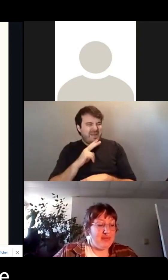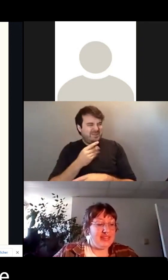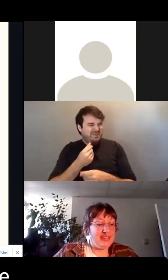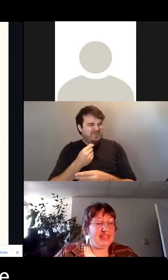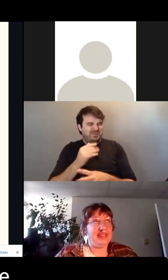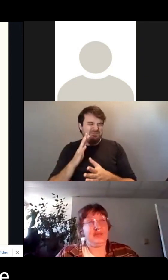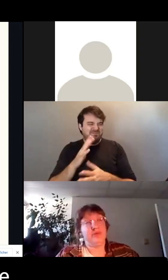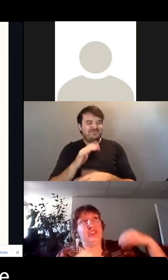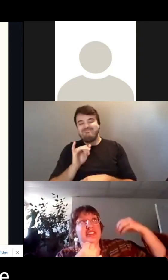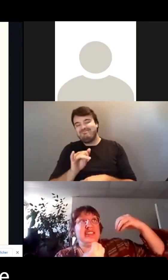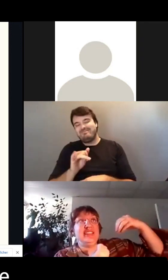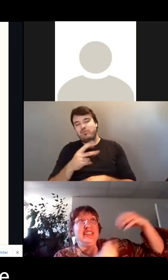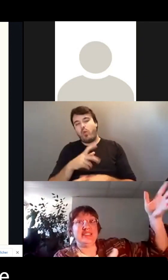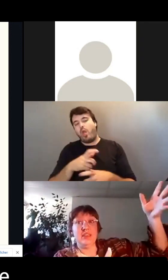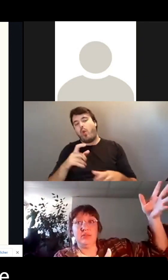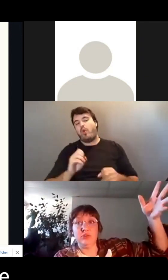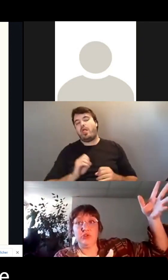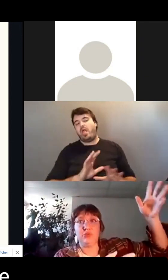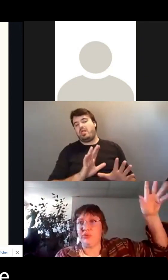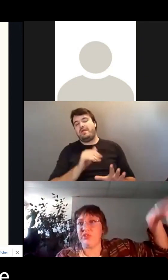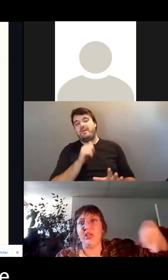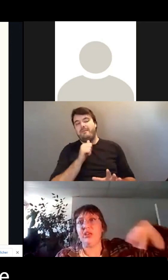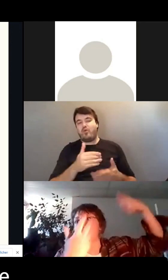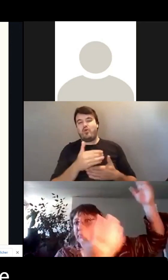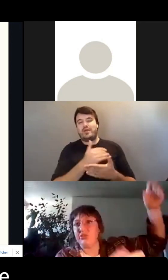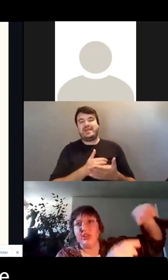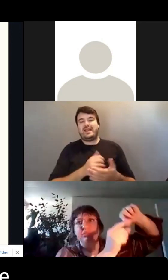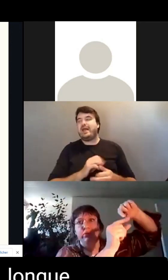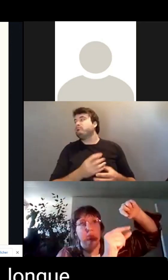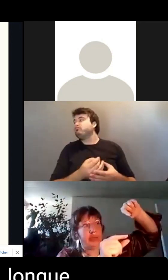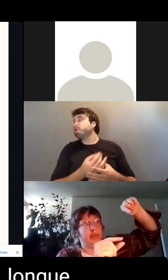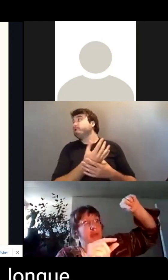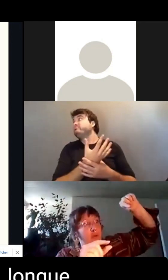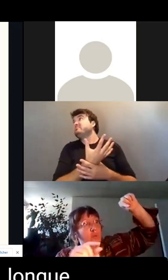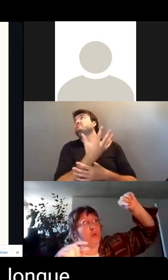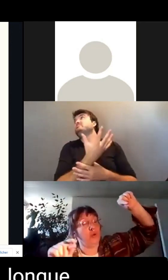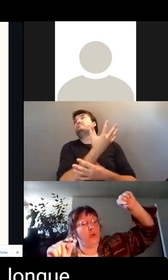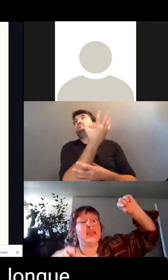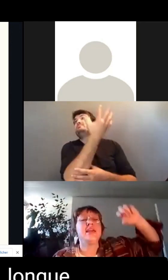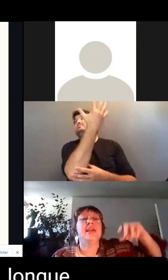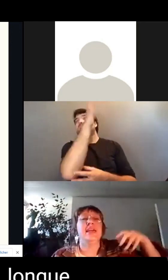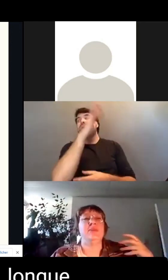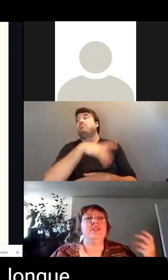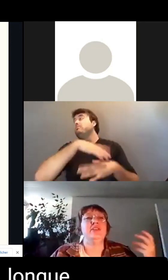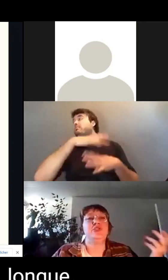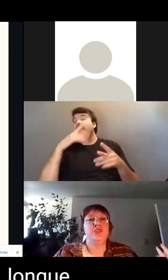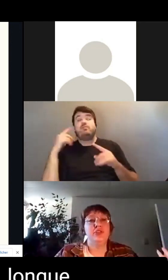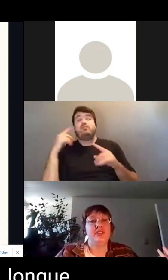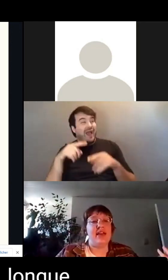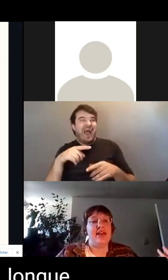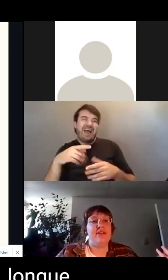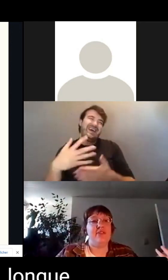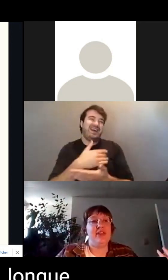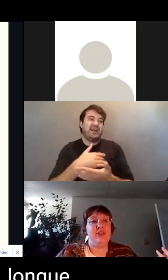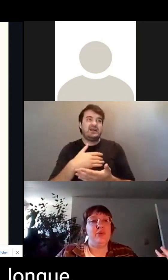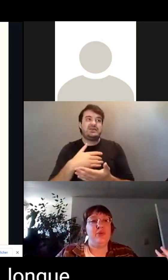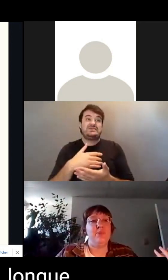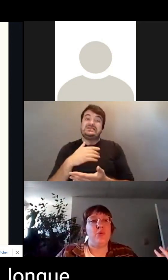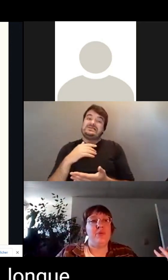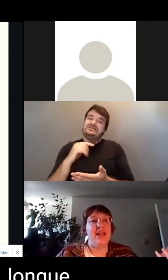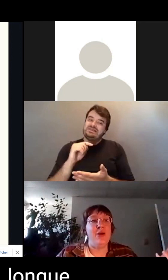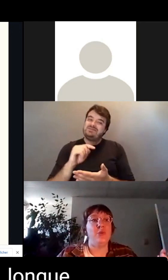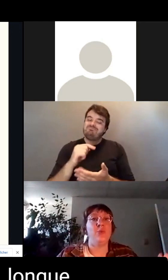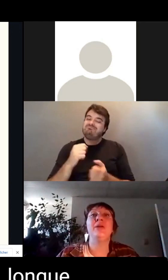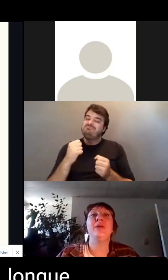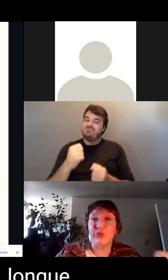en même temps, vu que je les ai laissés juste pousser, puis là, elle devenait longue, eh bien, ça fait que